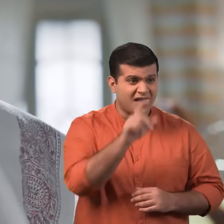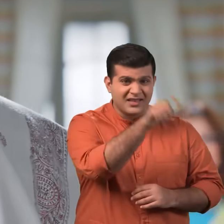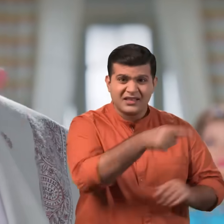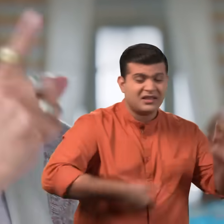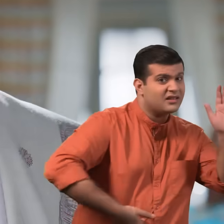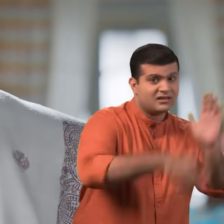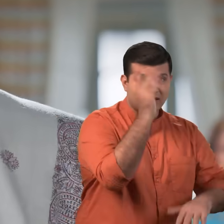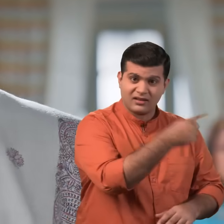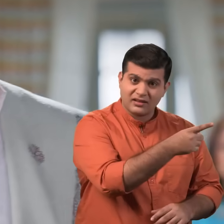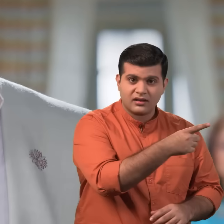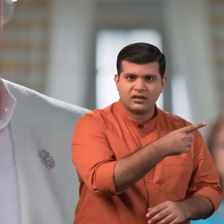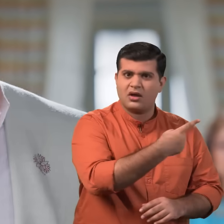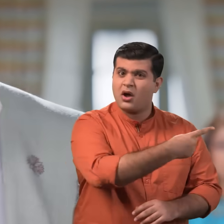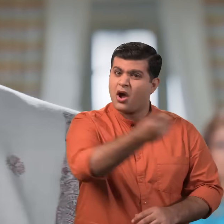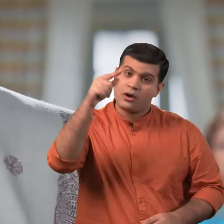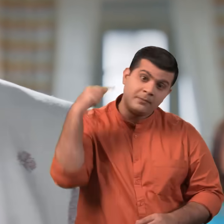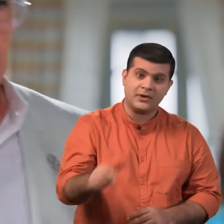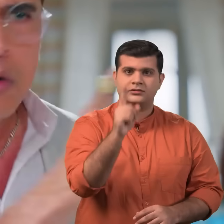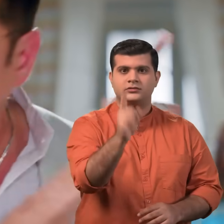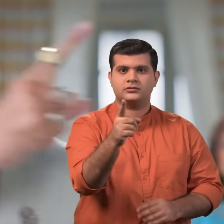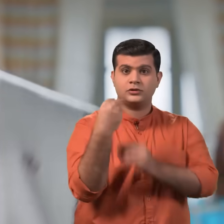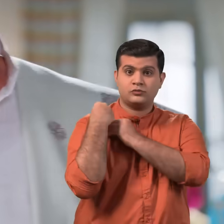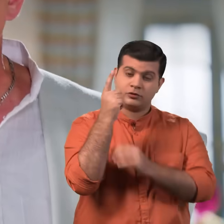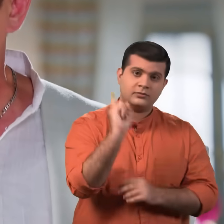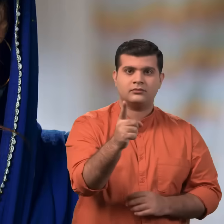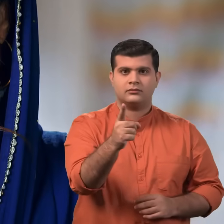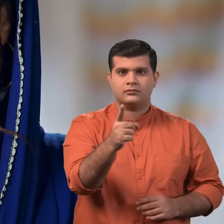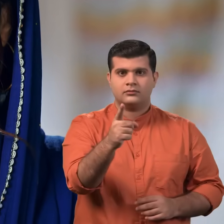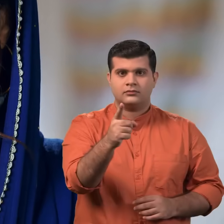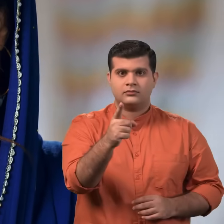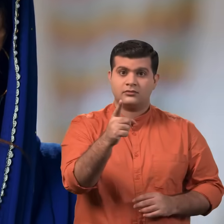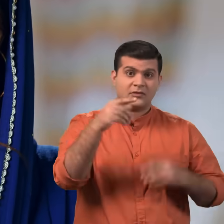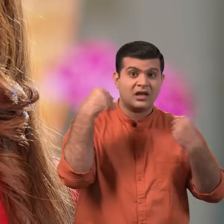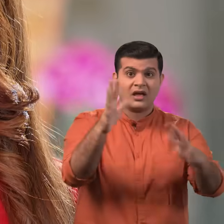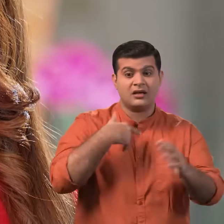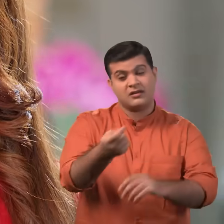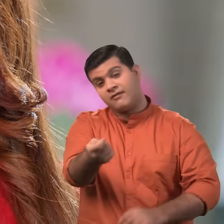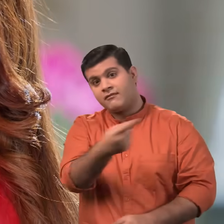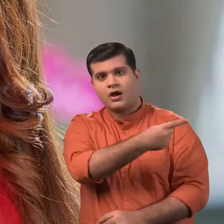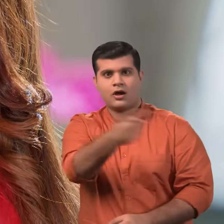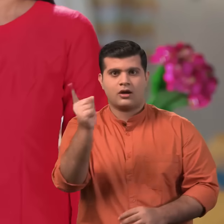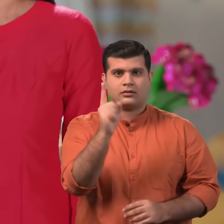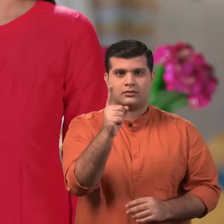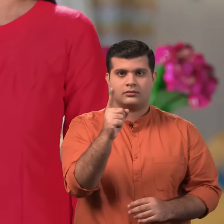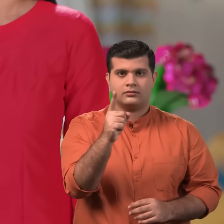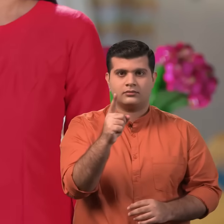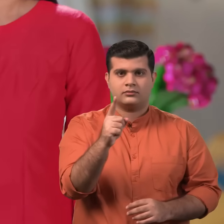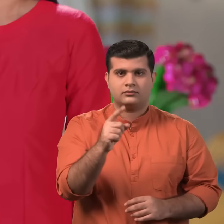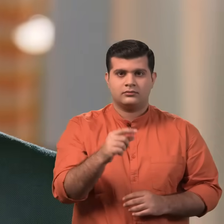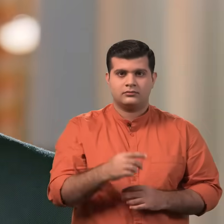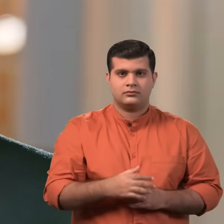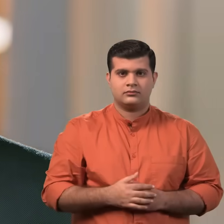दूसरी बार अगर वो घर छोड़ के बाहर गई तो तुम सब जिम्मेदार हो। मैं किसी को नहीं छटांगा, सुन रहे हो साले?